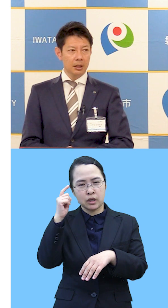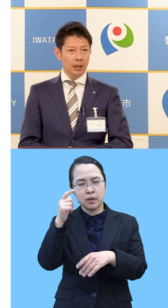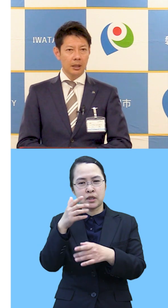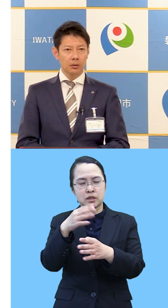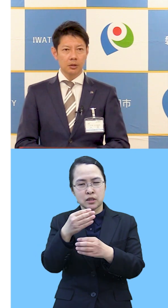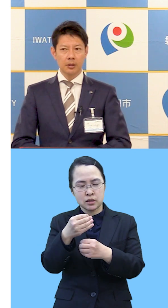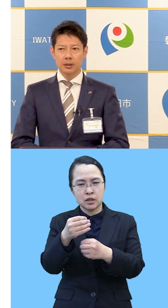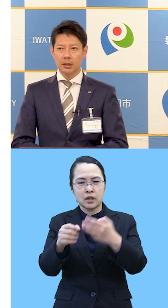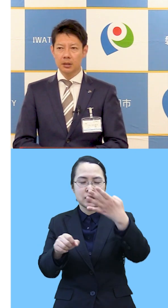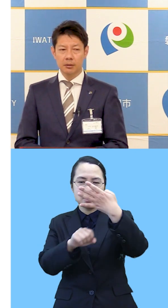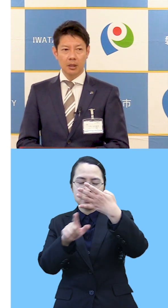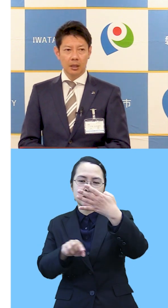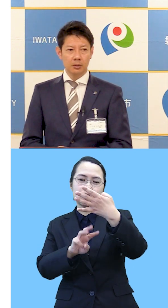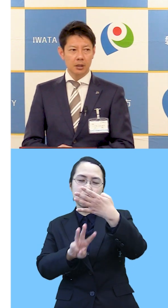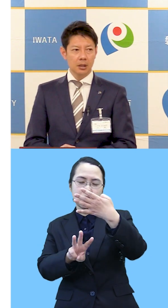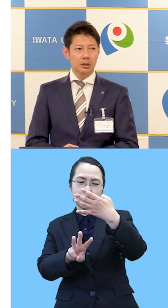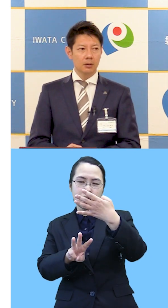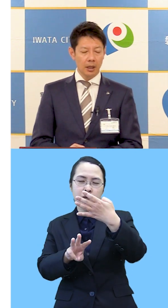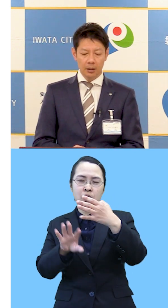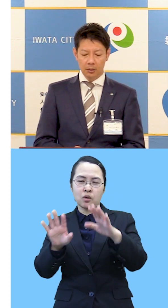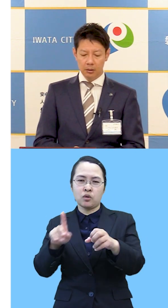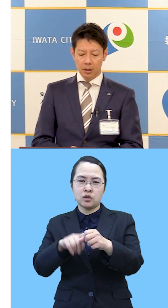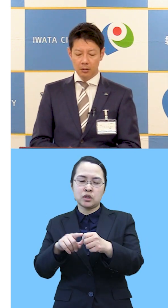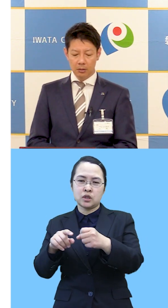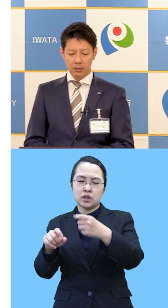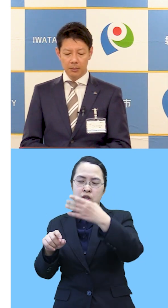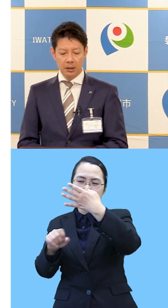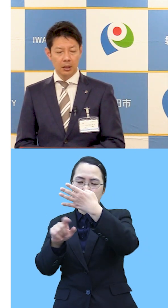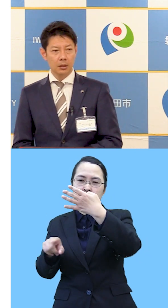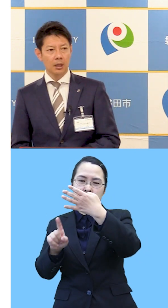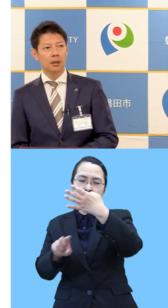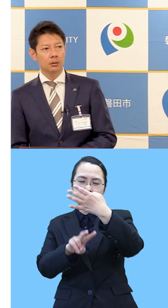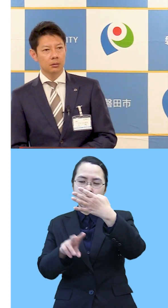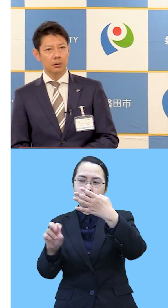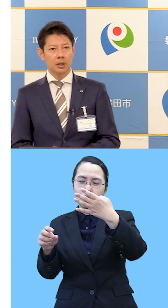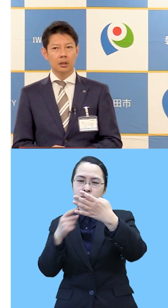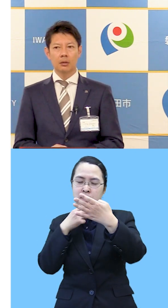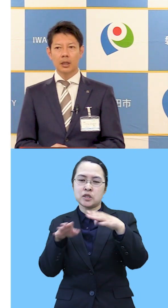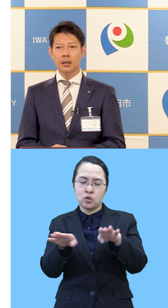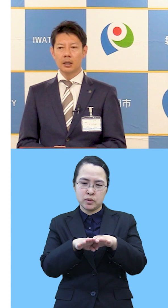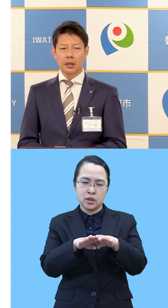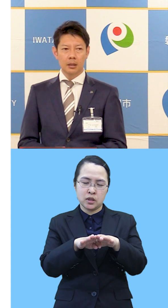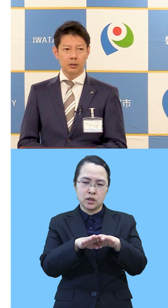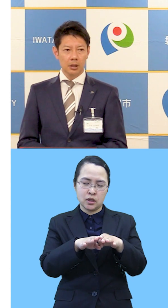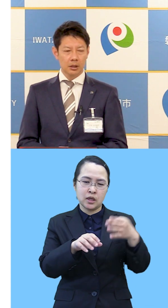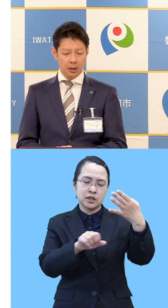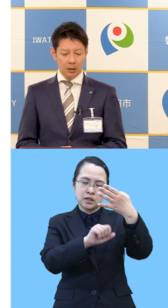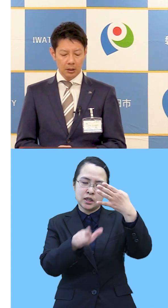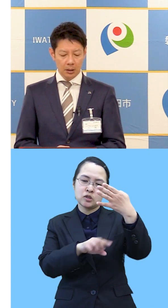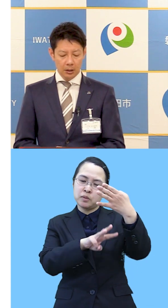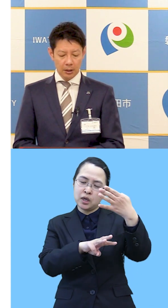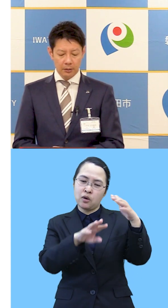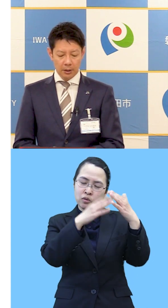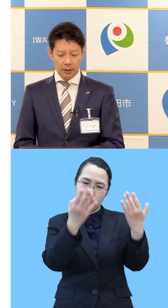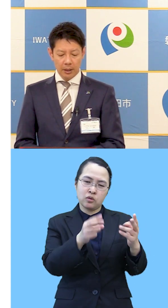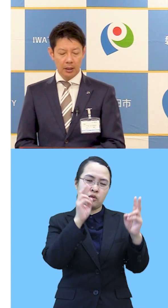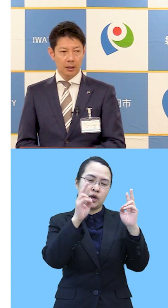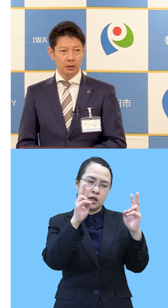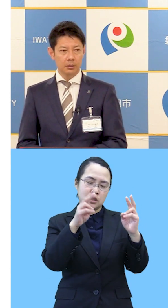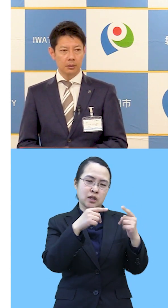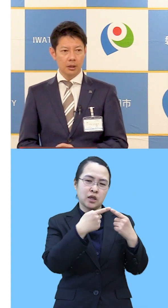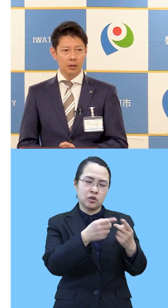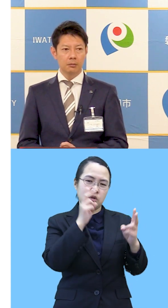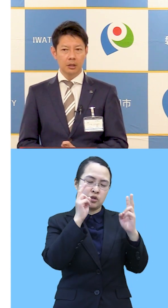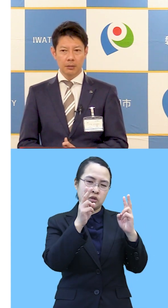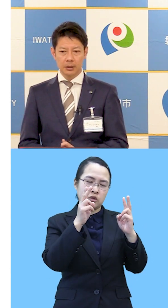4月の3日で、今年は1日2日が土日ですので、おそらくこの3日の日がほとんどの企業で入社式になるんではないか